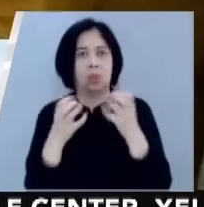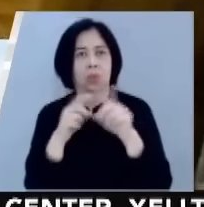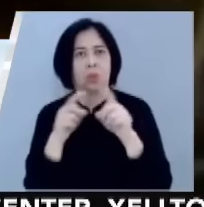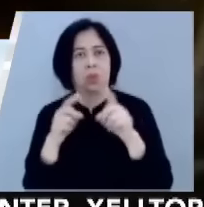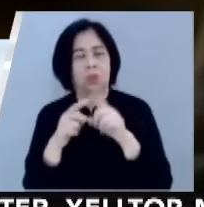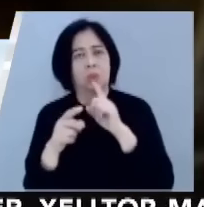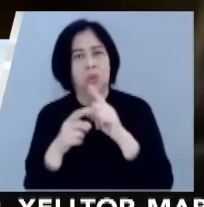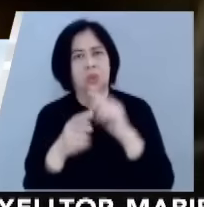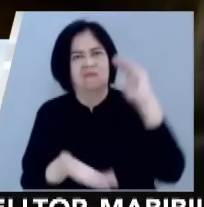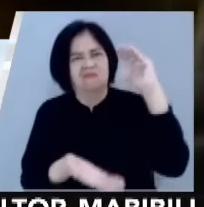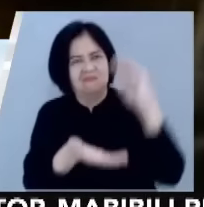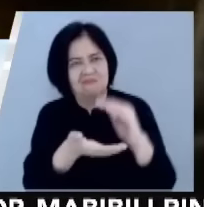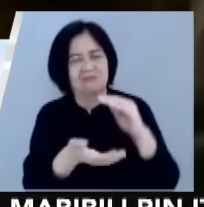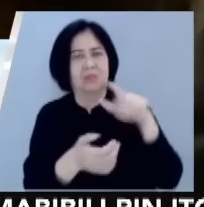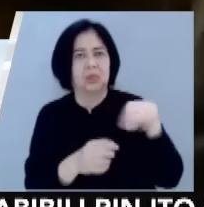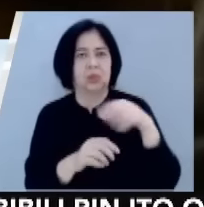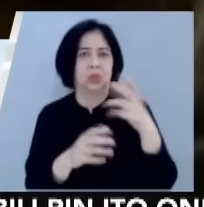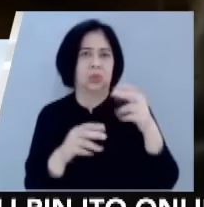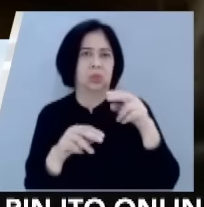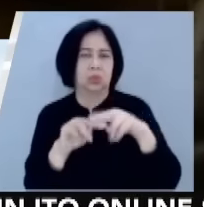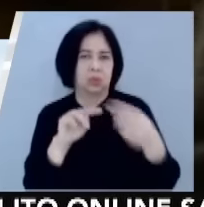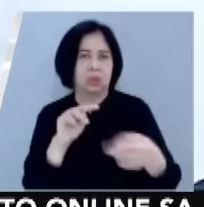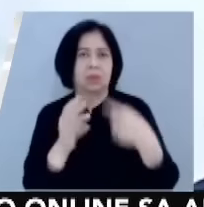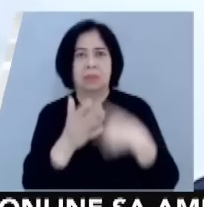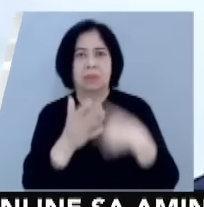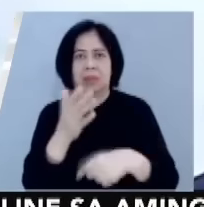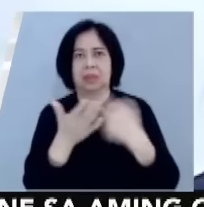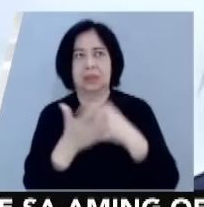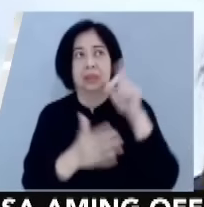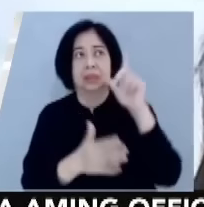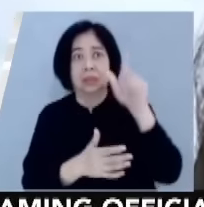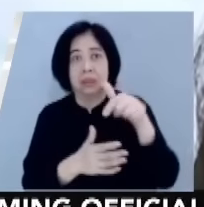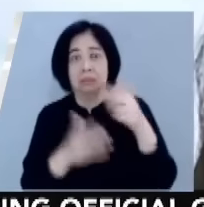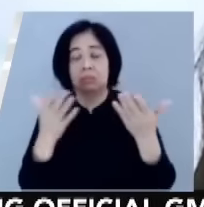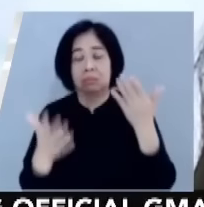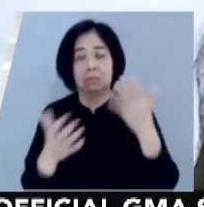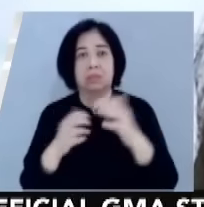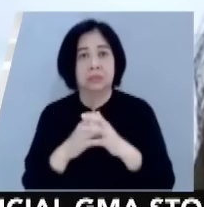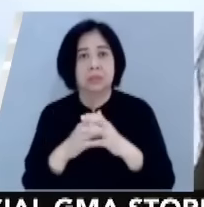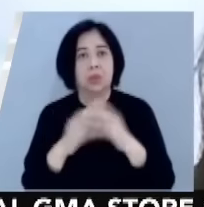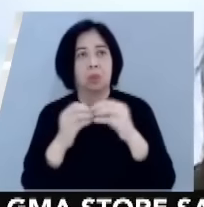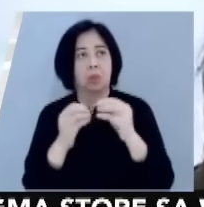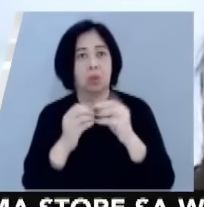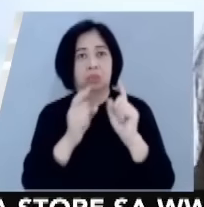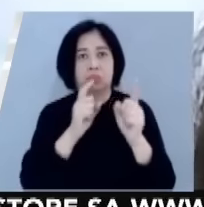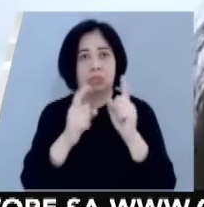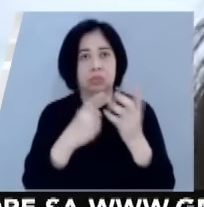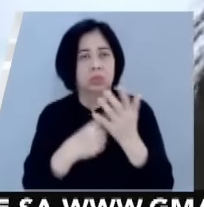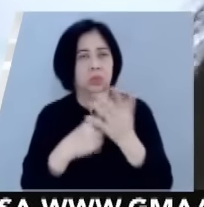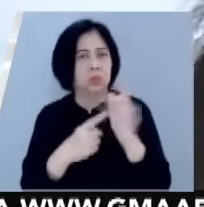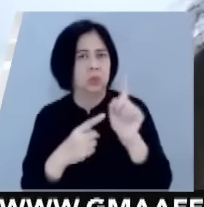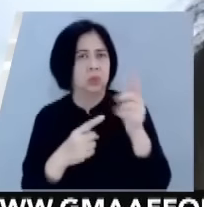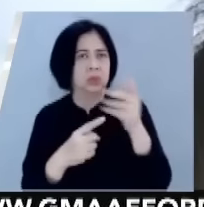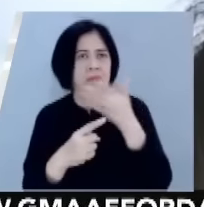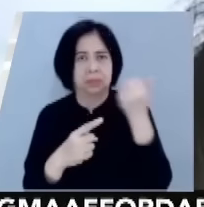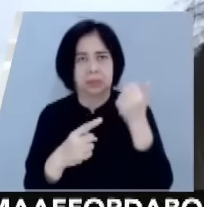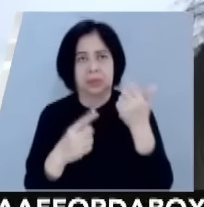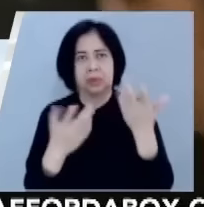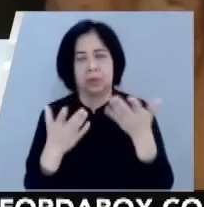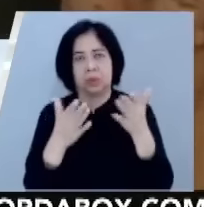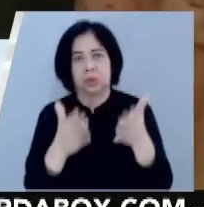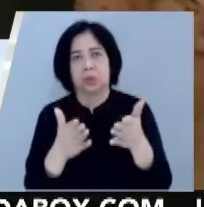maibaba yung presyo ng bigas. And eventually, we can further talk at ano yung mas maganda na gawin